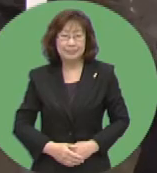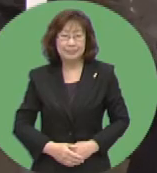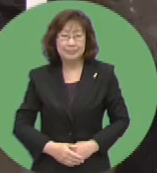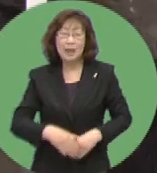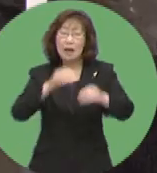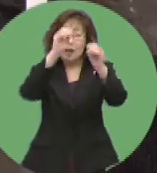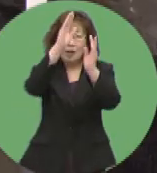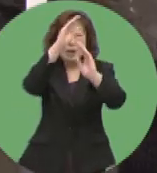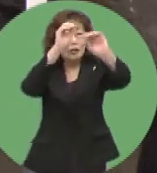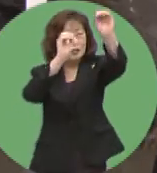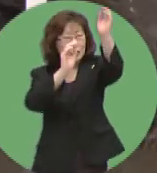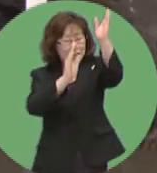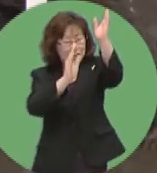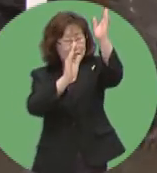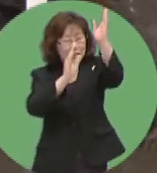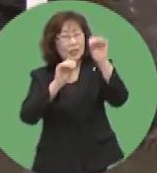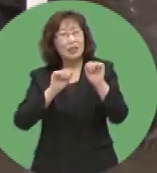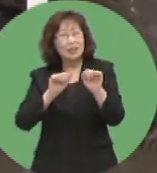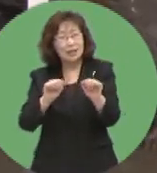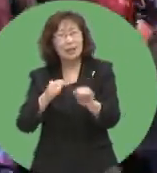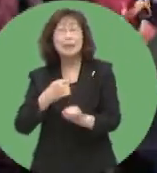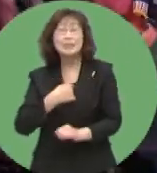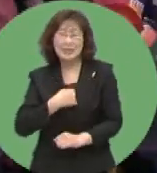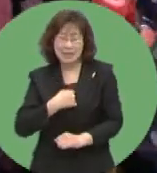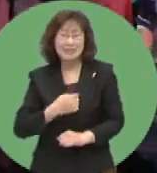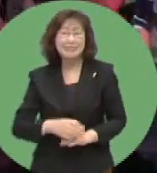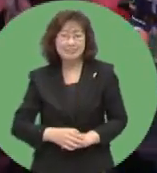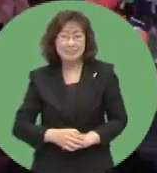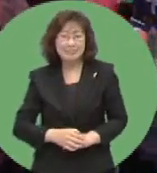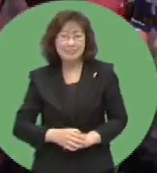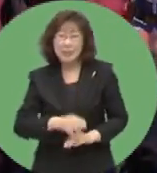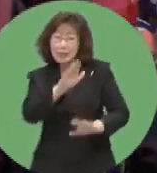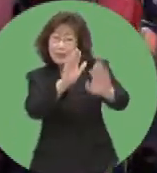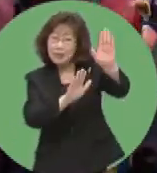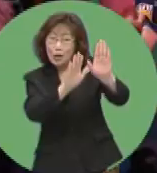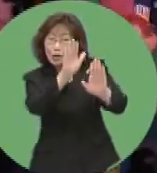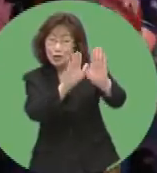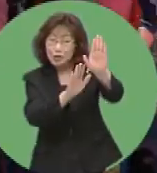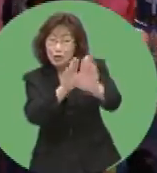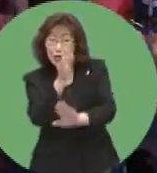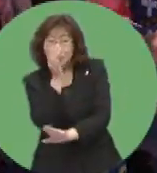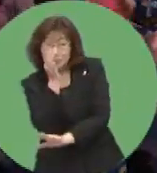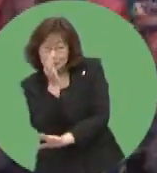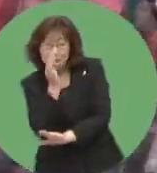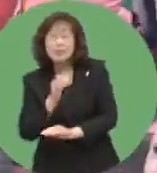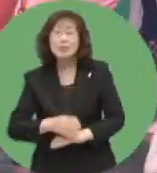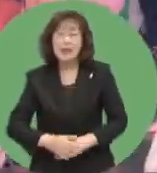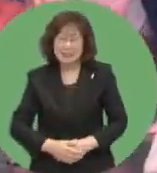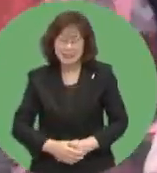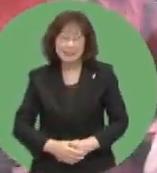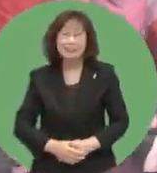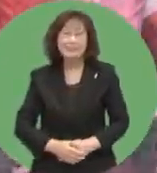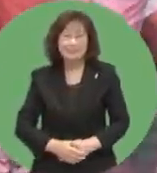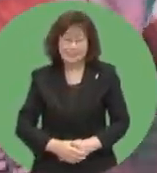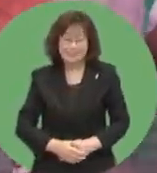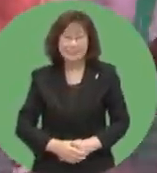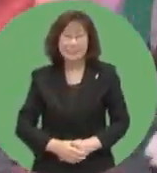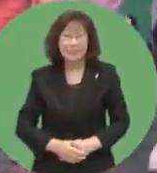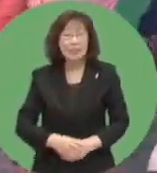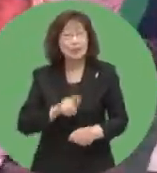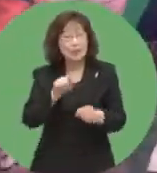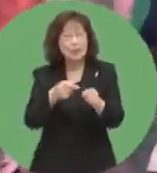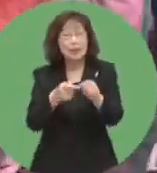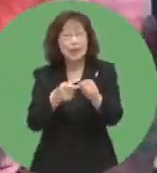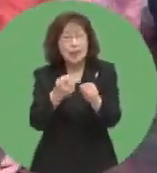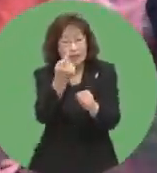阿波踊りをちょっと踊ってみたりとか襲ってるのちょっと覗いてこっそり覗いてみたりとかそういうことから